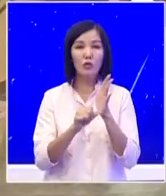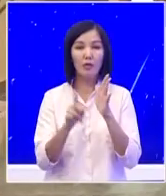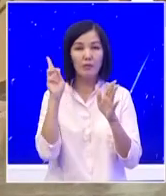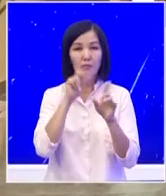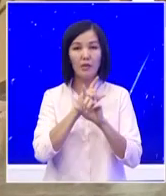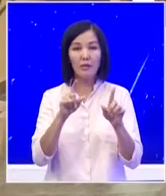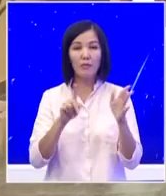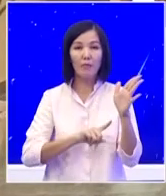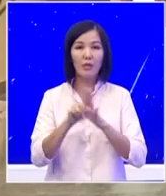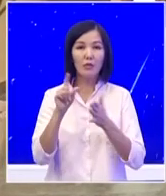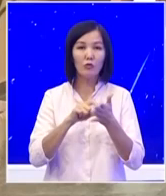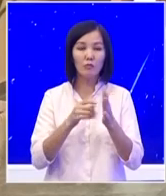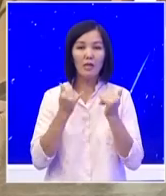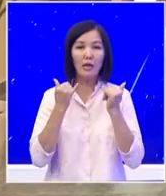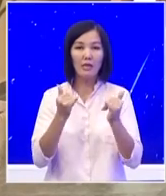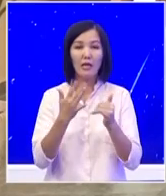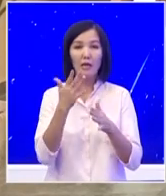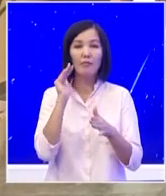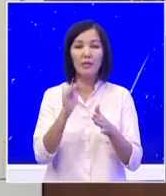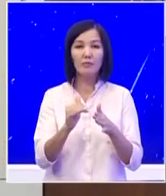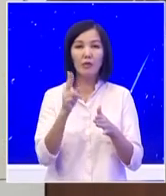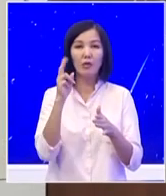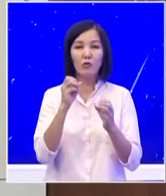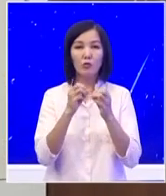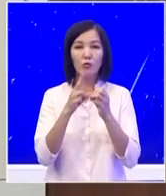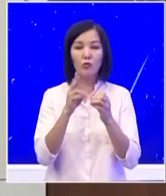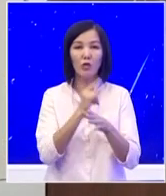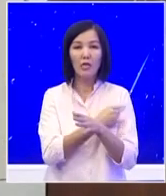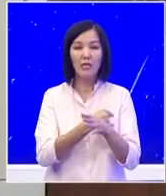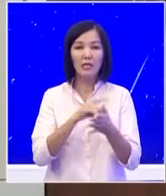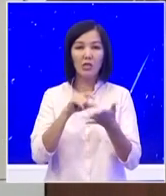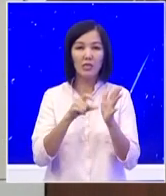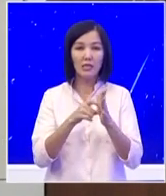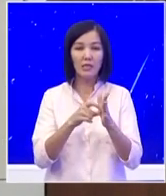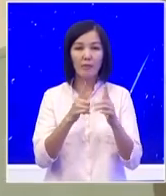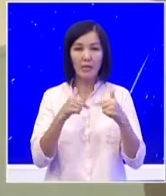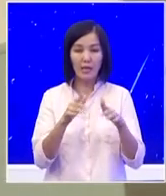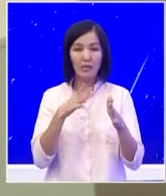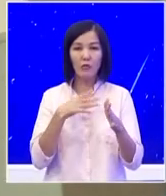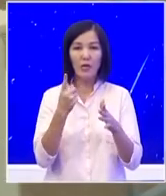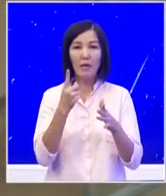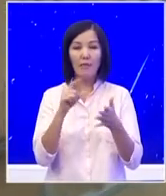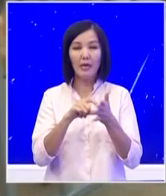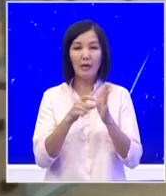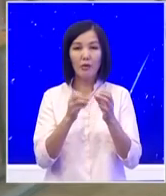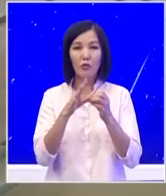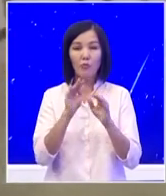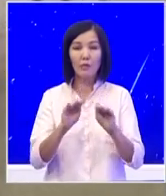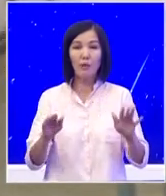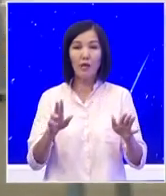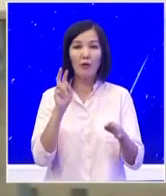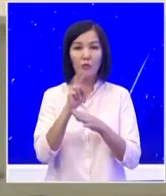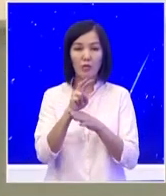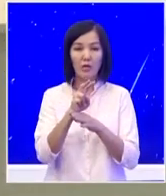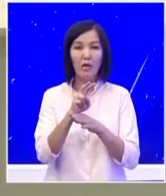мектепте бастауыш сыныптарға арнап 5214 кезекші сынып жасақталды. Сыйымдылығы бір кабинетте 15 оқушы,